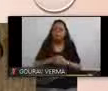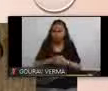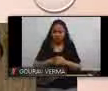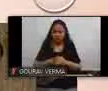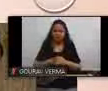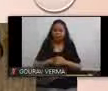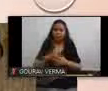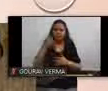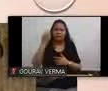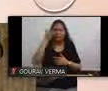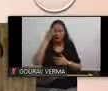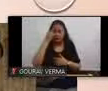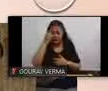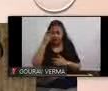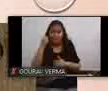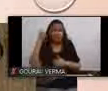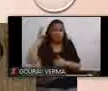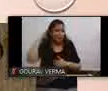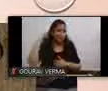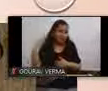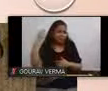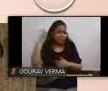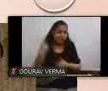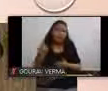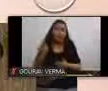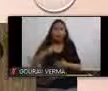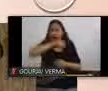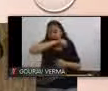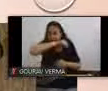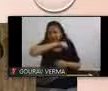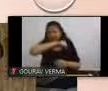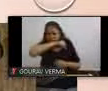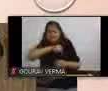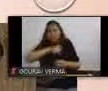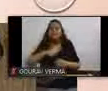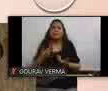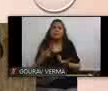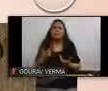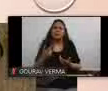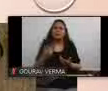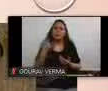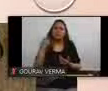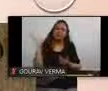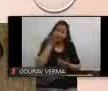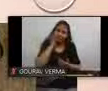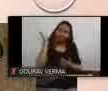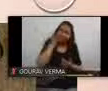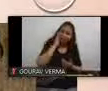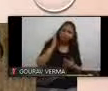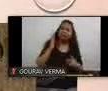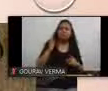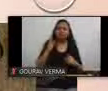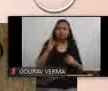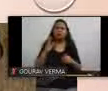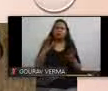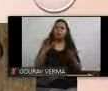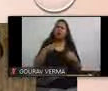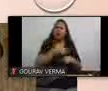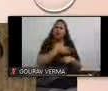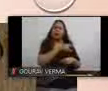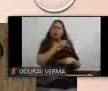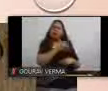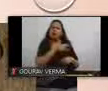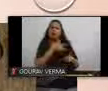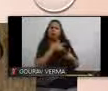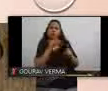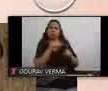baalon ko nochna, even apne ko bite karna, apne ko gaalon pe marna. बहुत सी ऐसी चीजें कर देते हैं